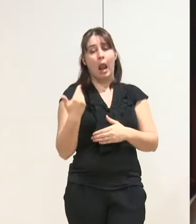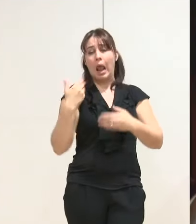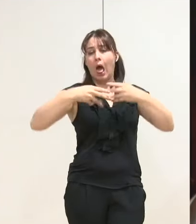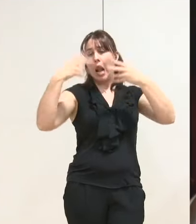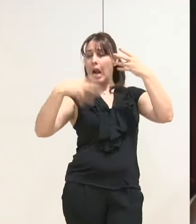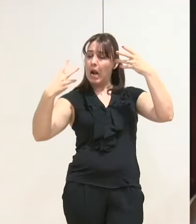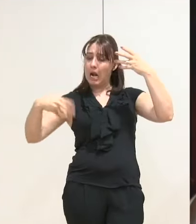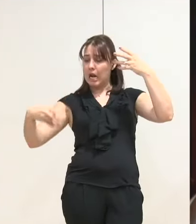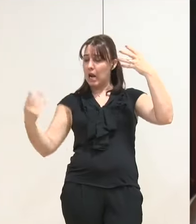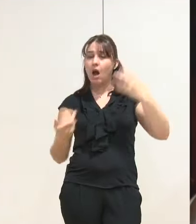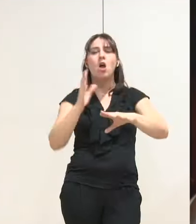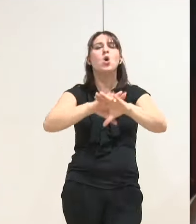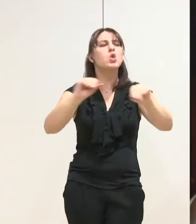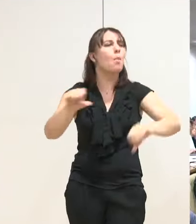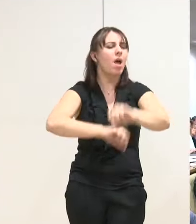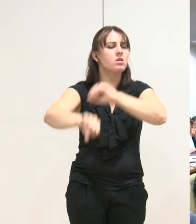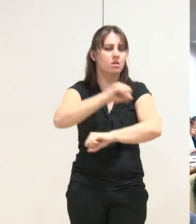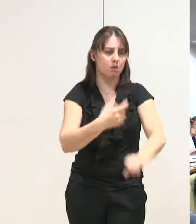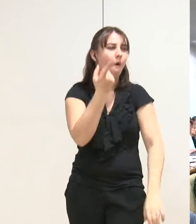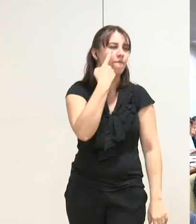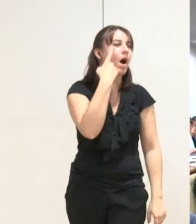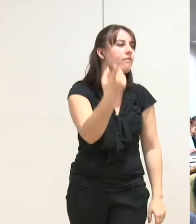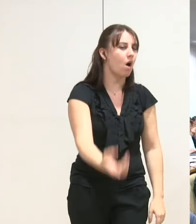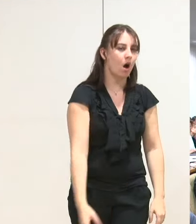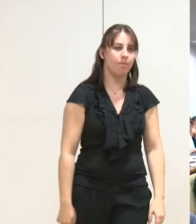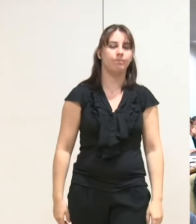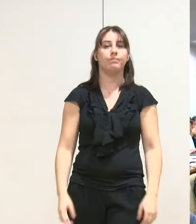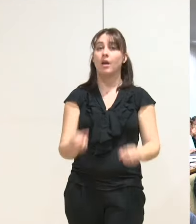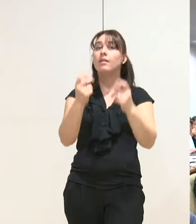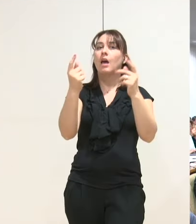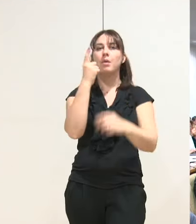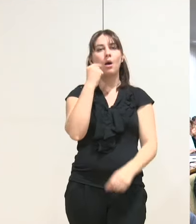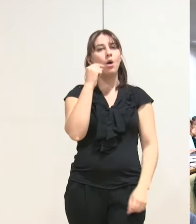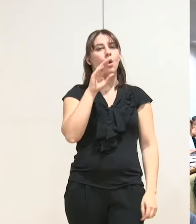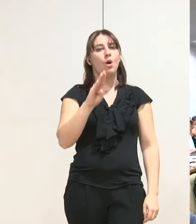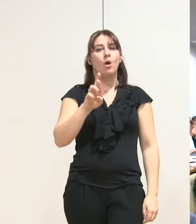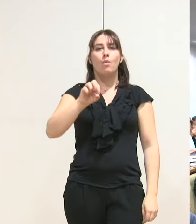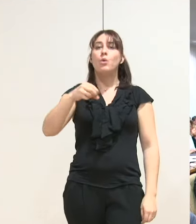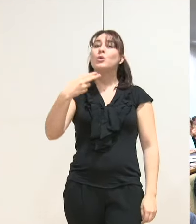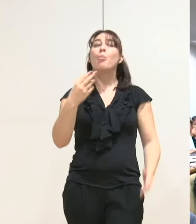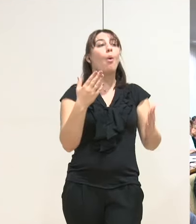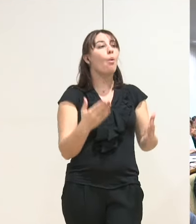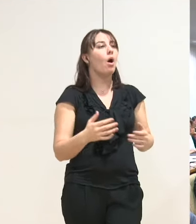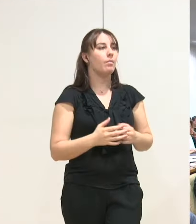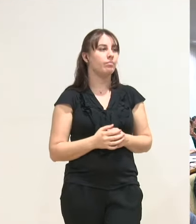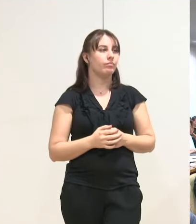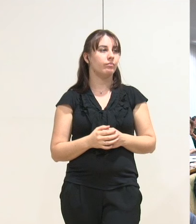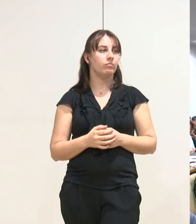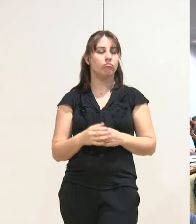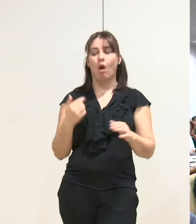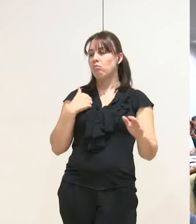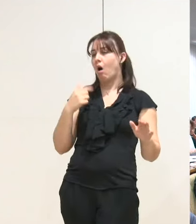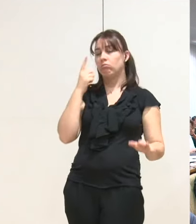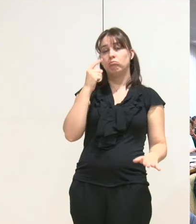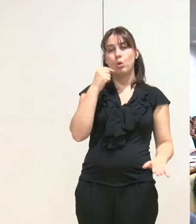faire et des réponses que vous aurez apporté très bien monsieur Bron oui moi moi je vais pas répondre à Monsieur